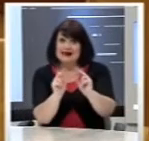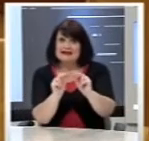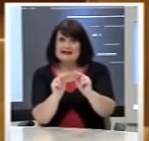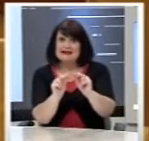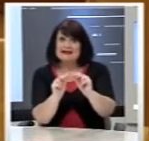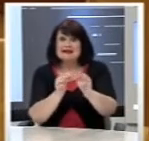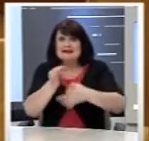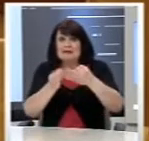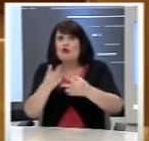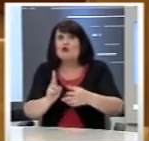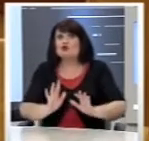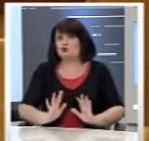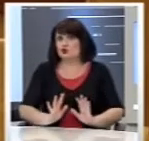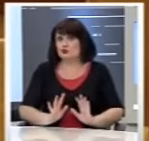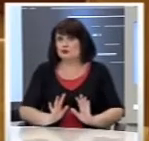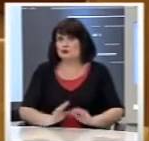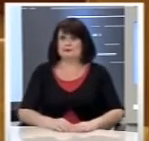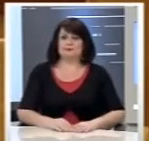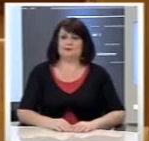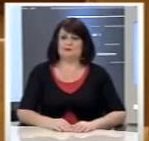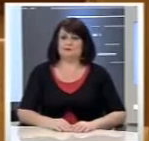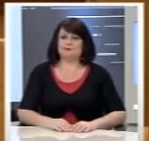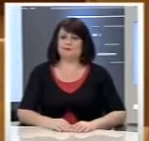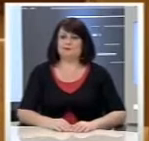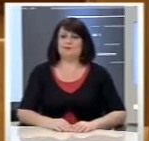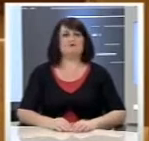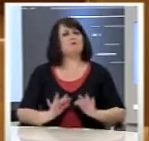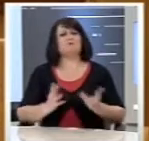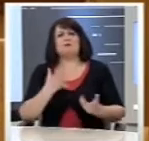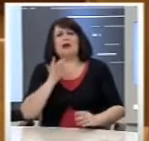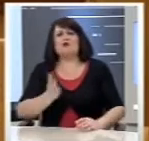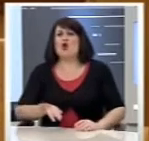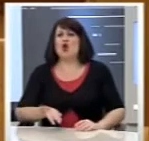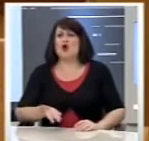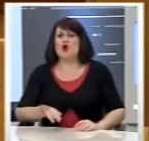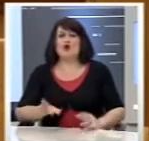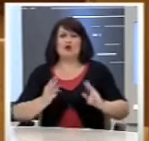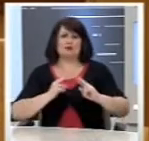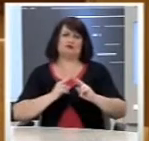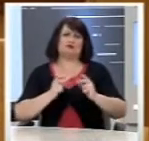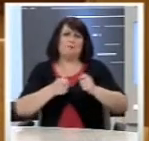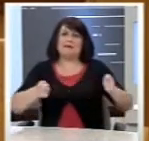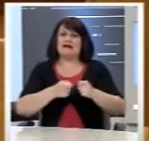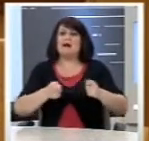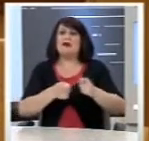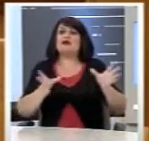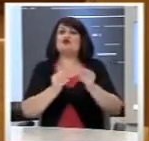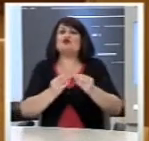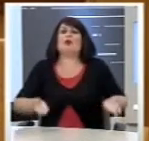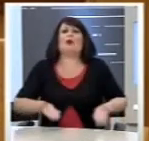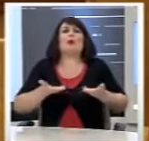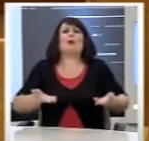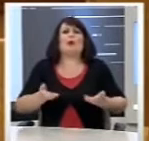τους συμβούλους του. Για ποιο λόγο όμως η σαφήνεια των μέτρων ελάφρυνσης του χρέους, αυτό που